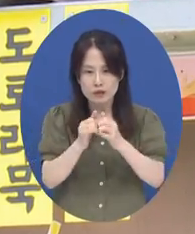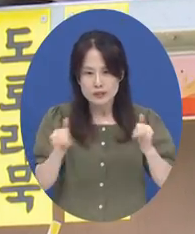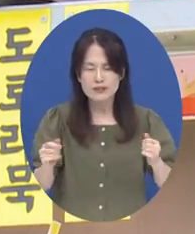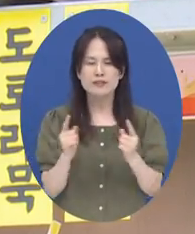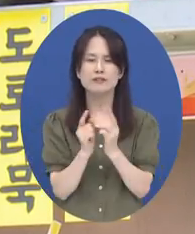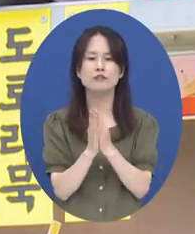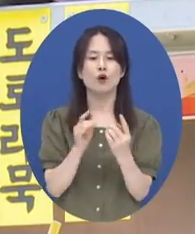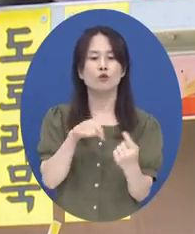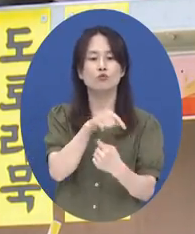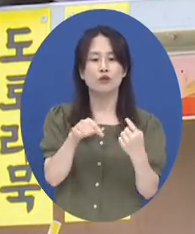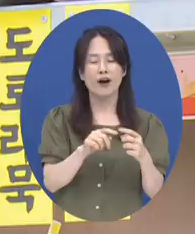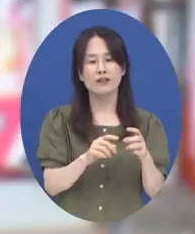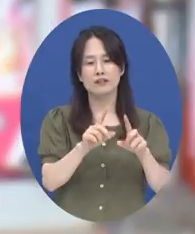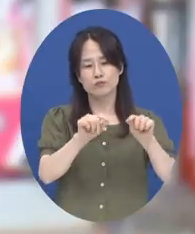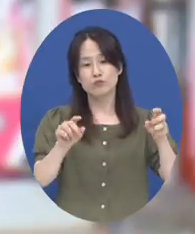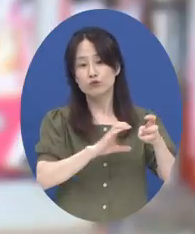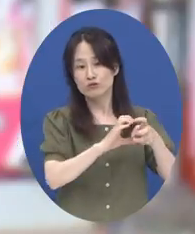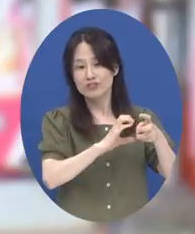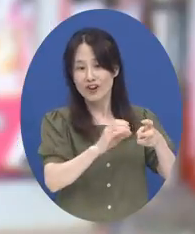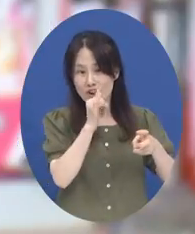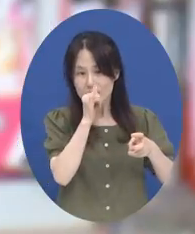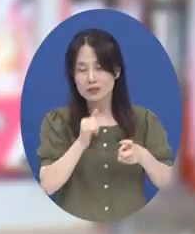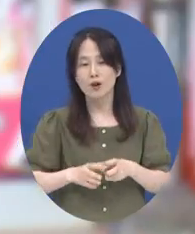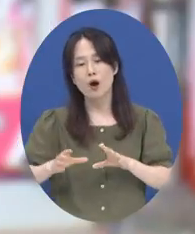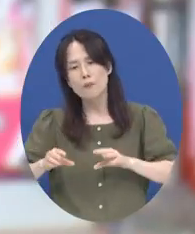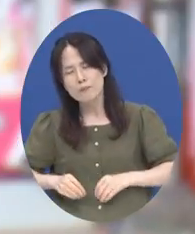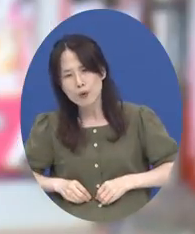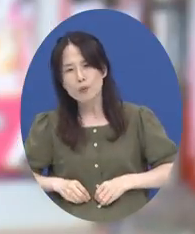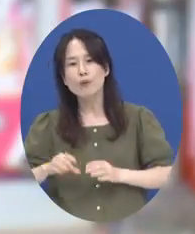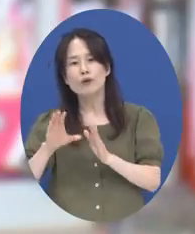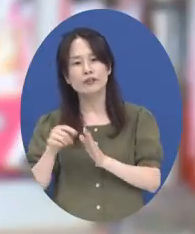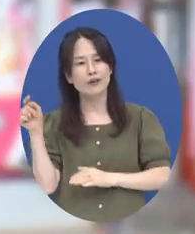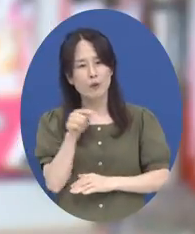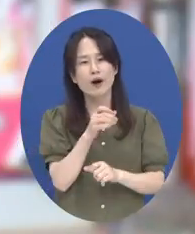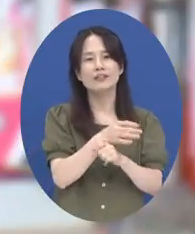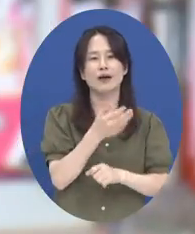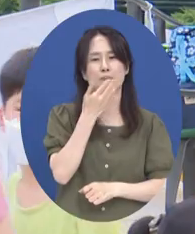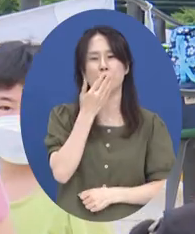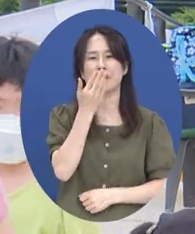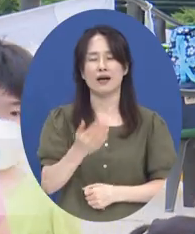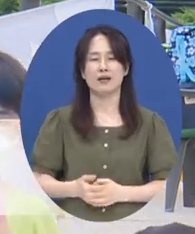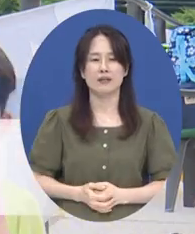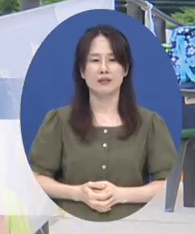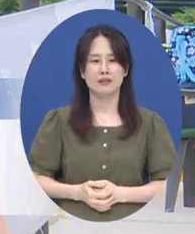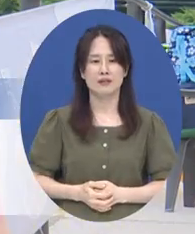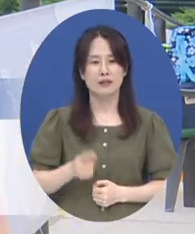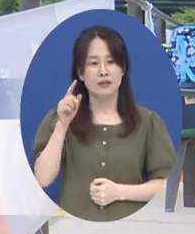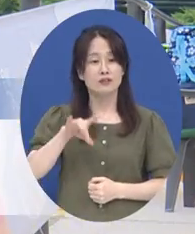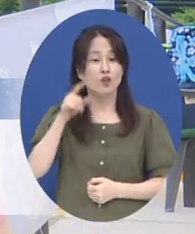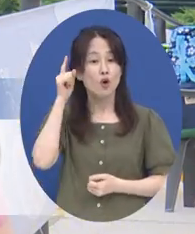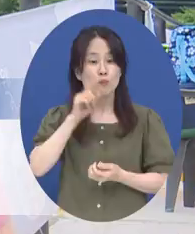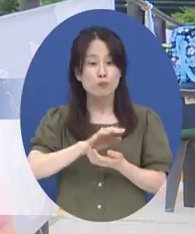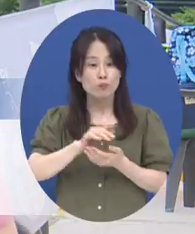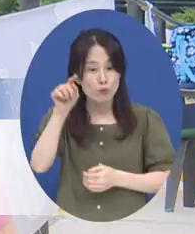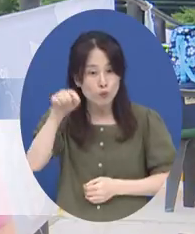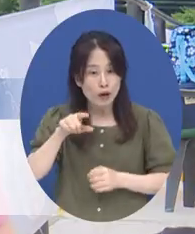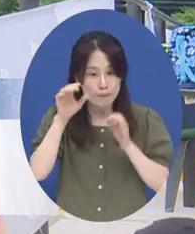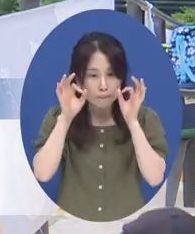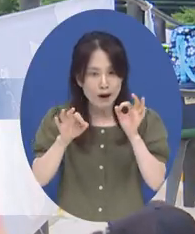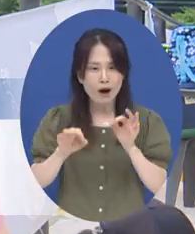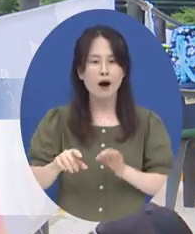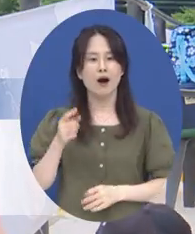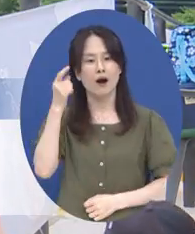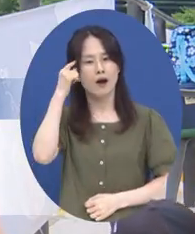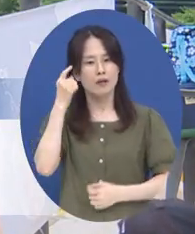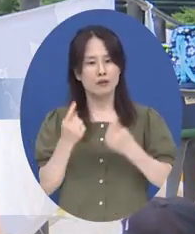직접 운영하는 푸드트럭에서 물놀이로 허기진 배를 달랠 수도 있습니다. 처음 와봤는데 생각보다 굉장히 많이